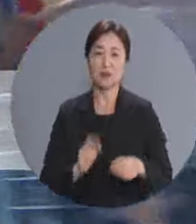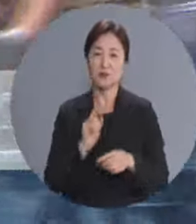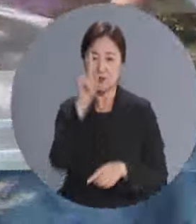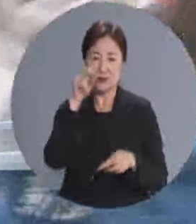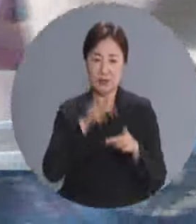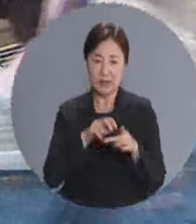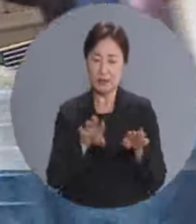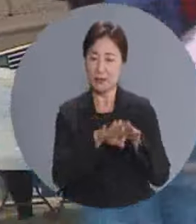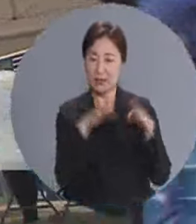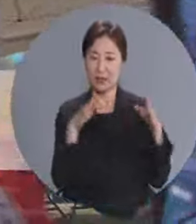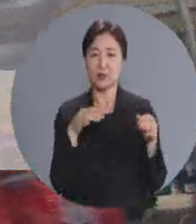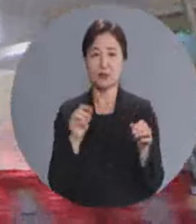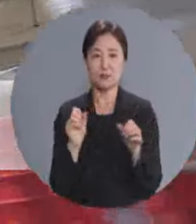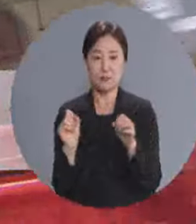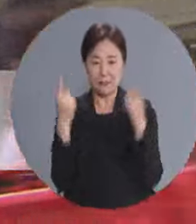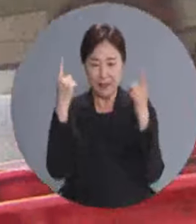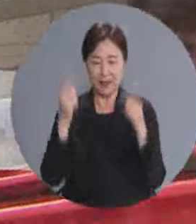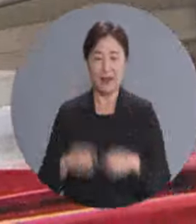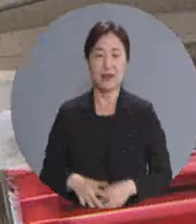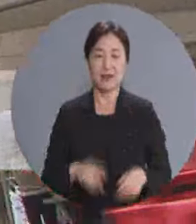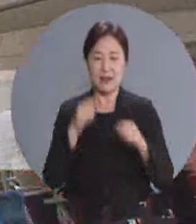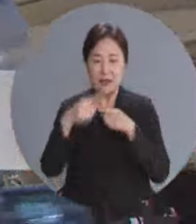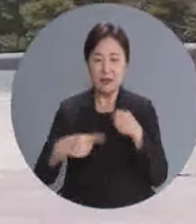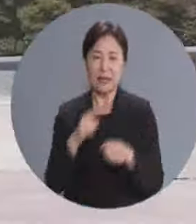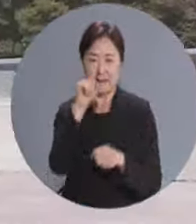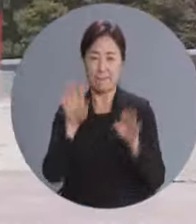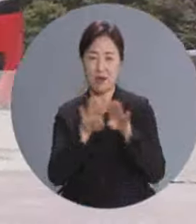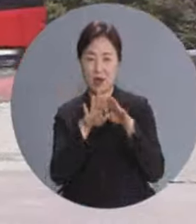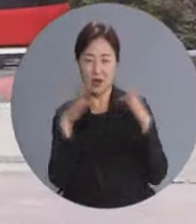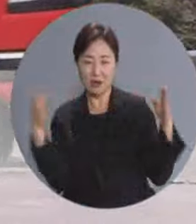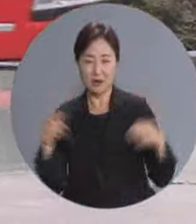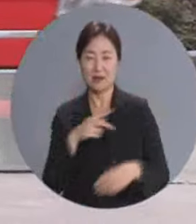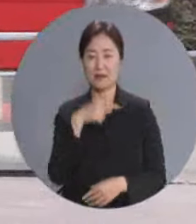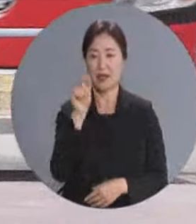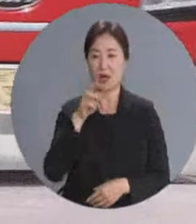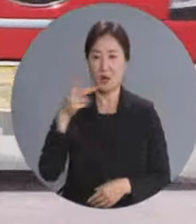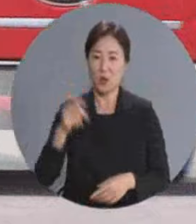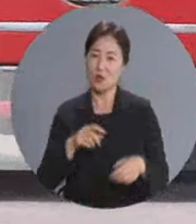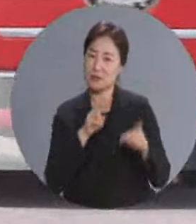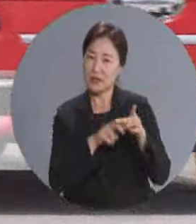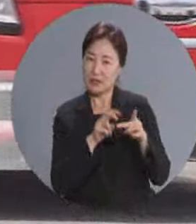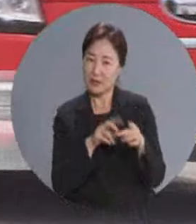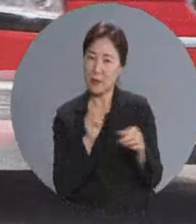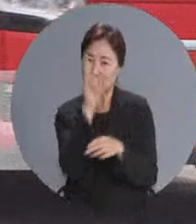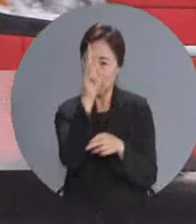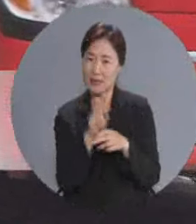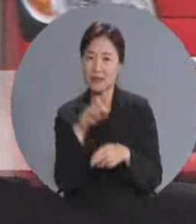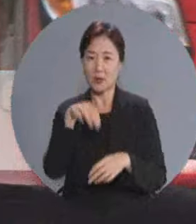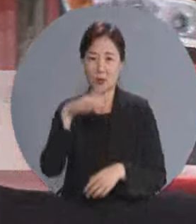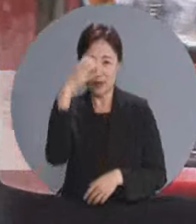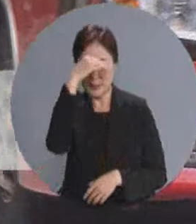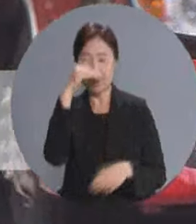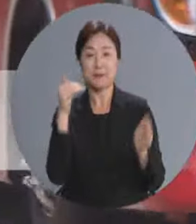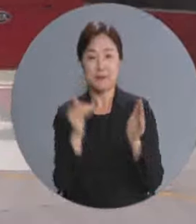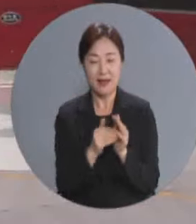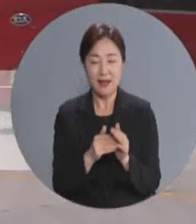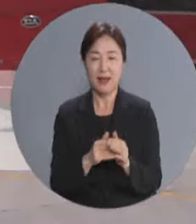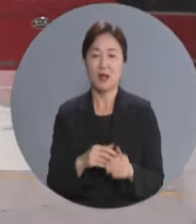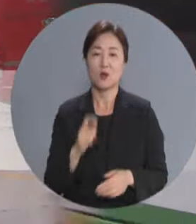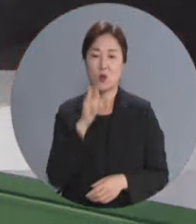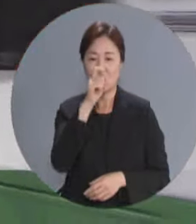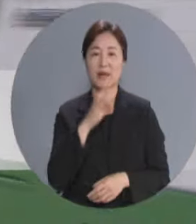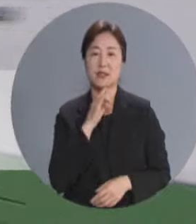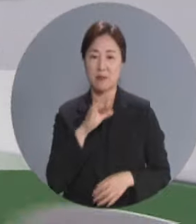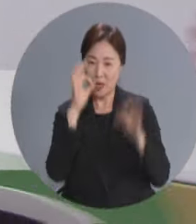개통식을 시작으로 1년에 단 한 번 축제 기간에만 개방하는 나로 우주센터 누리호 발사장 견학과 함께 고흥에서만 볼